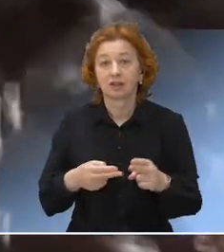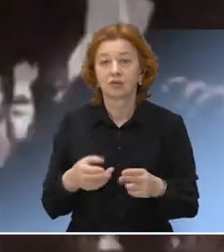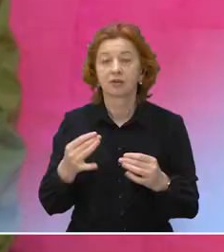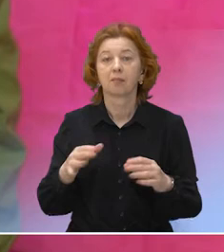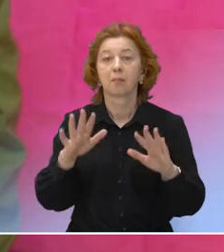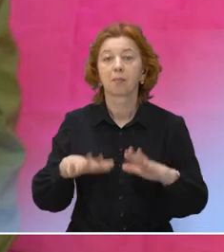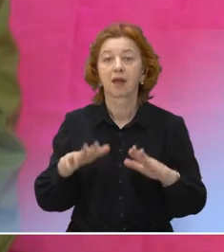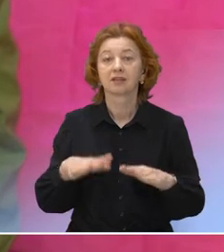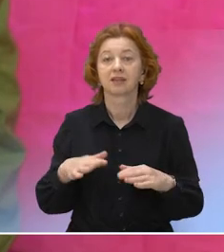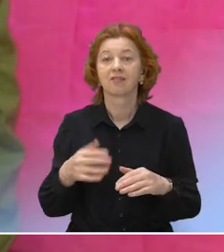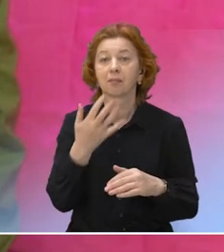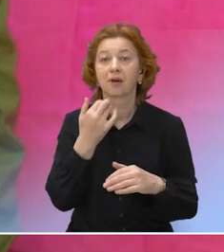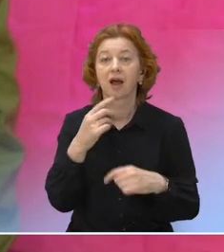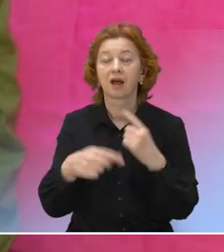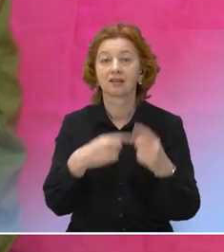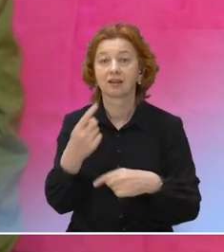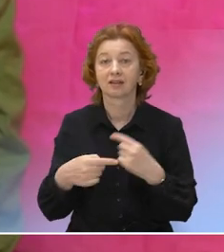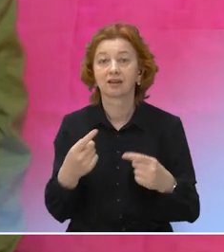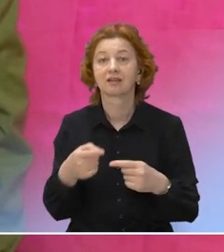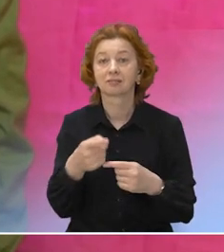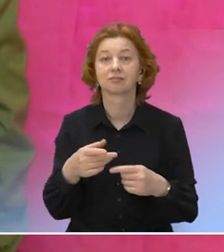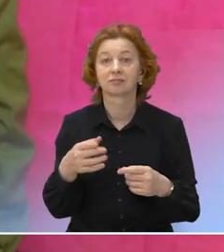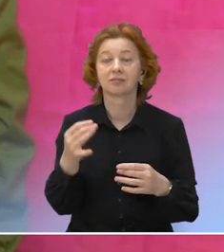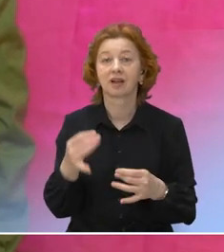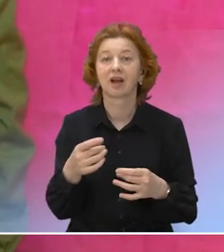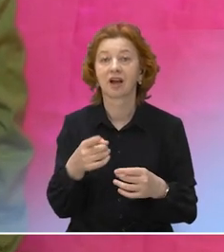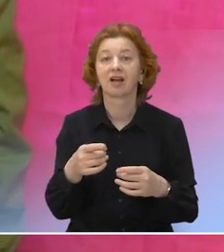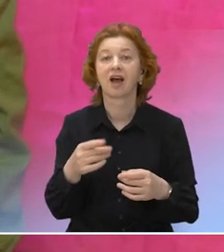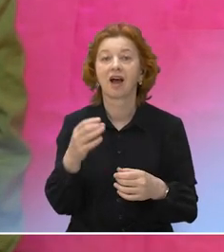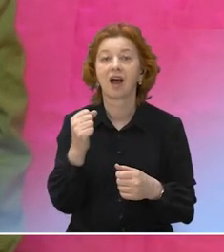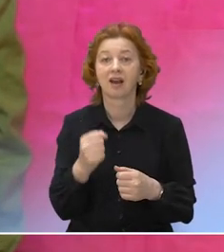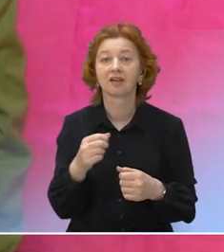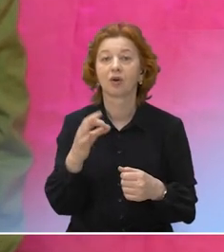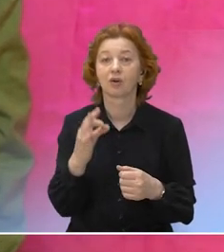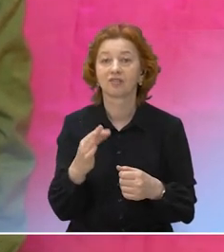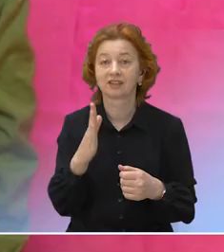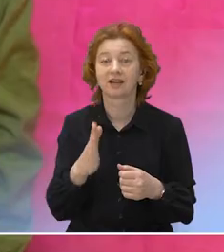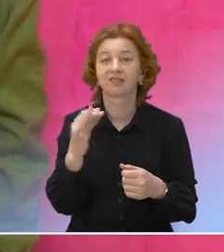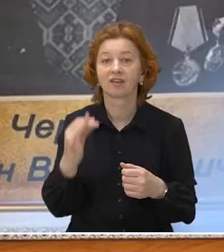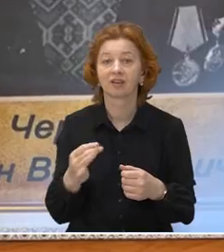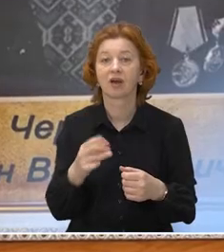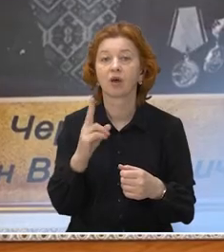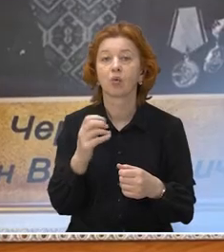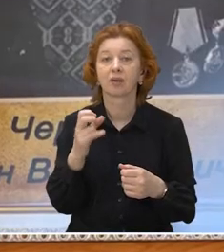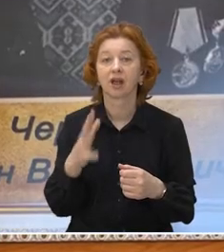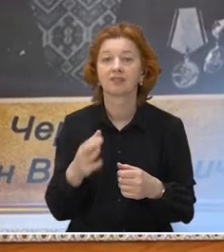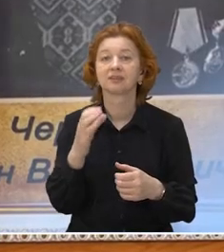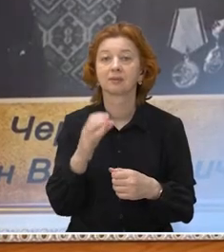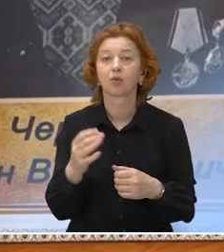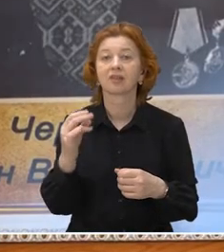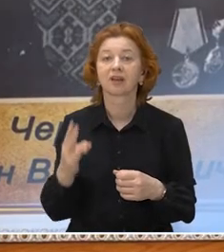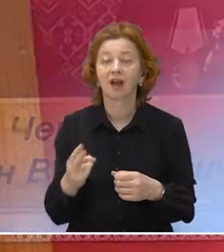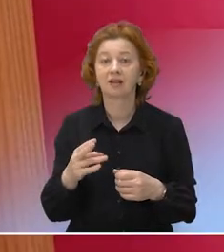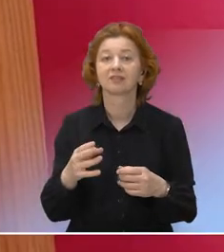дороге. У меня есть много прадедов, которые воевали. Оленьков Василий Иванович, Куприянов